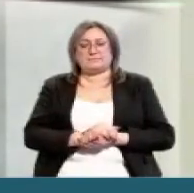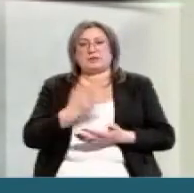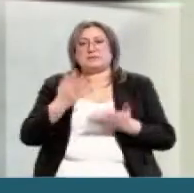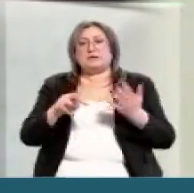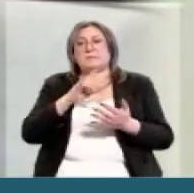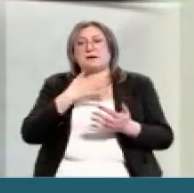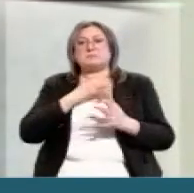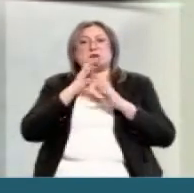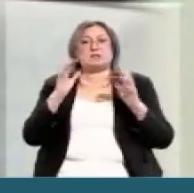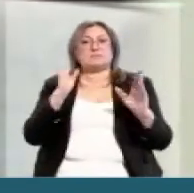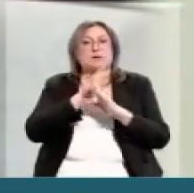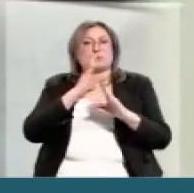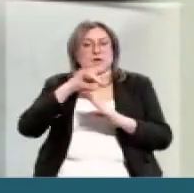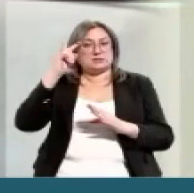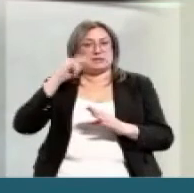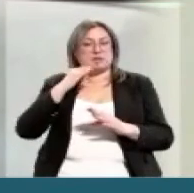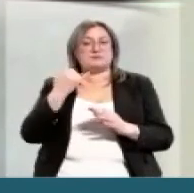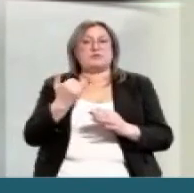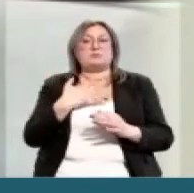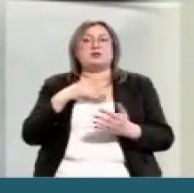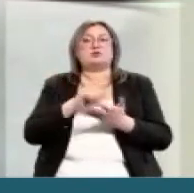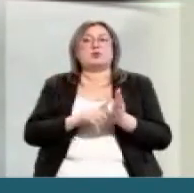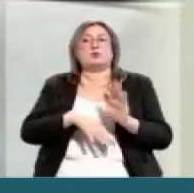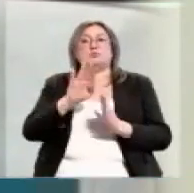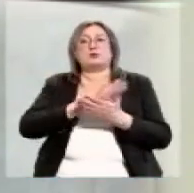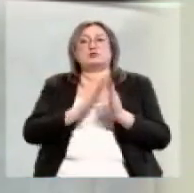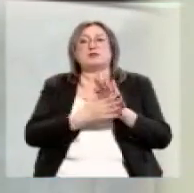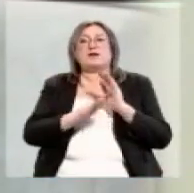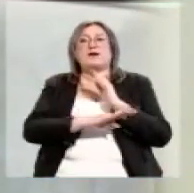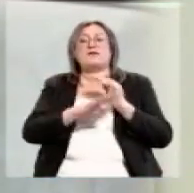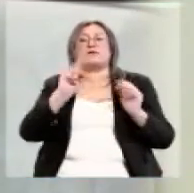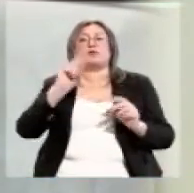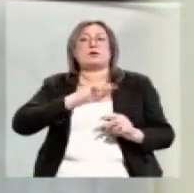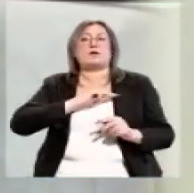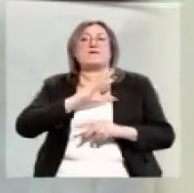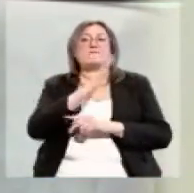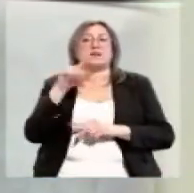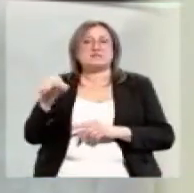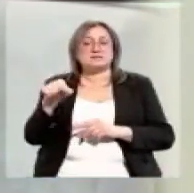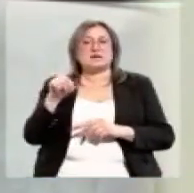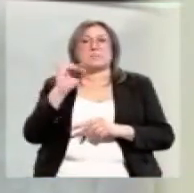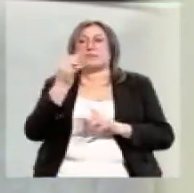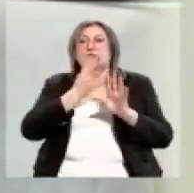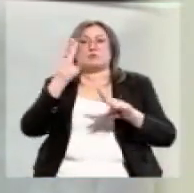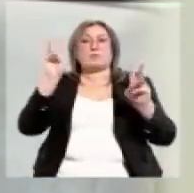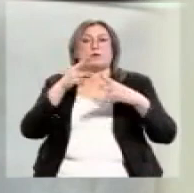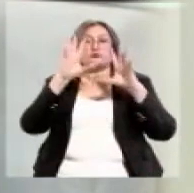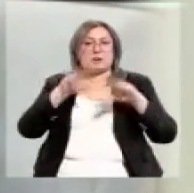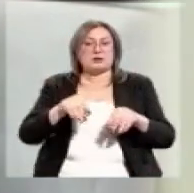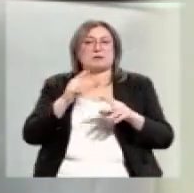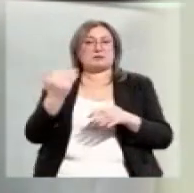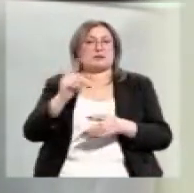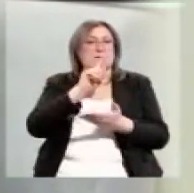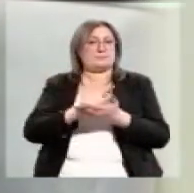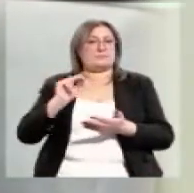Если мы хотим сохранить природу Казахстана, сегодня мы должны улучшить положение лесников. Тушение лесных пожаров в первую очередь входит в обязанности